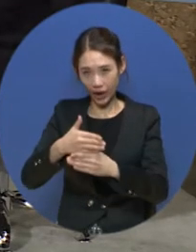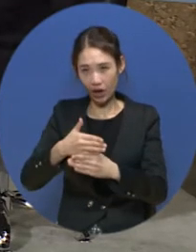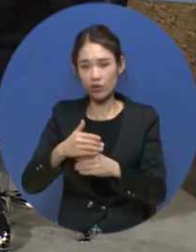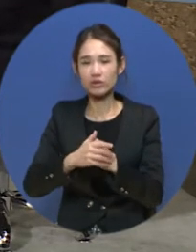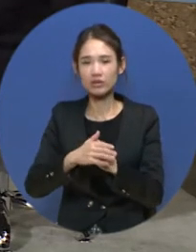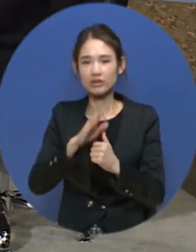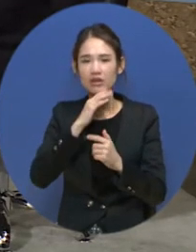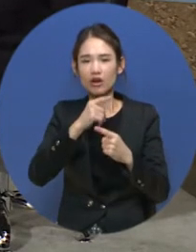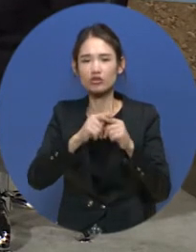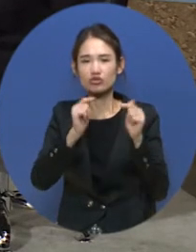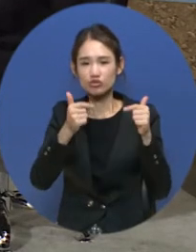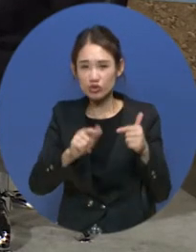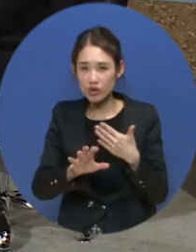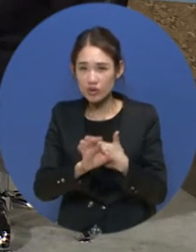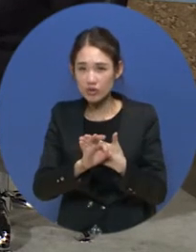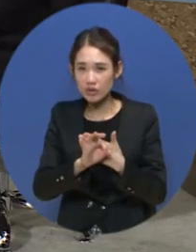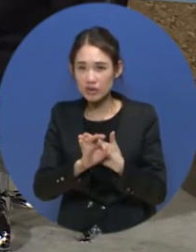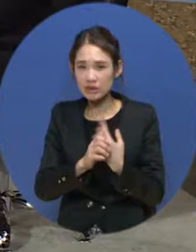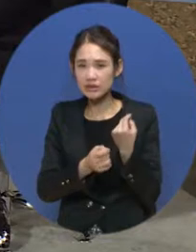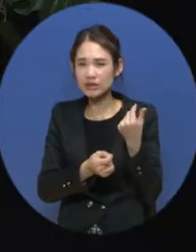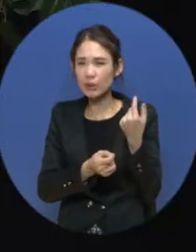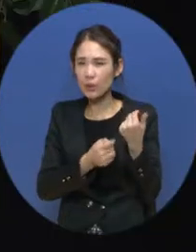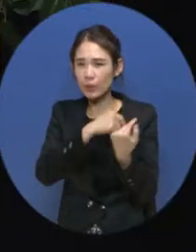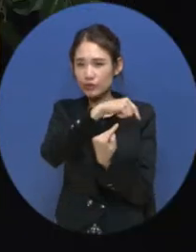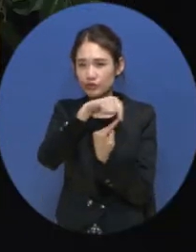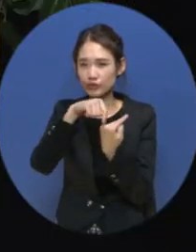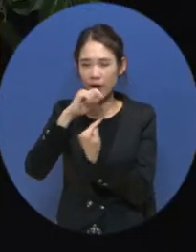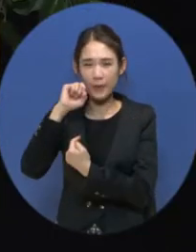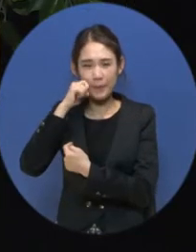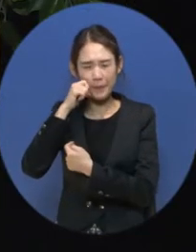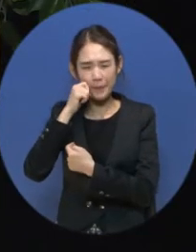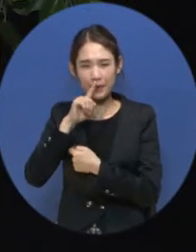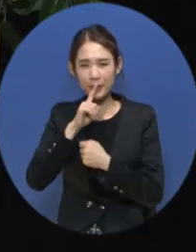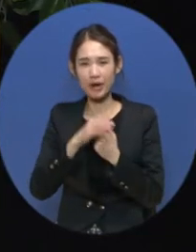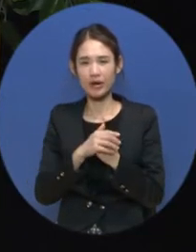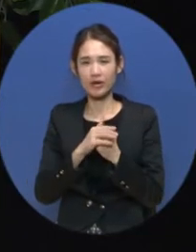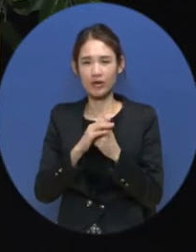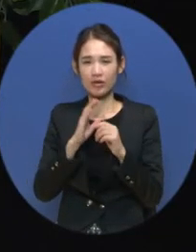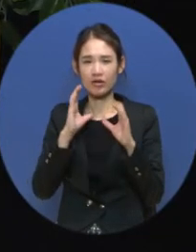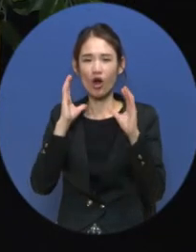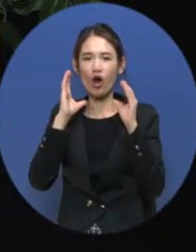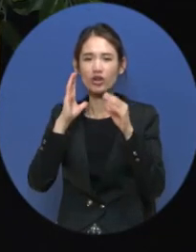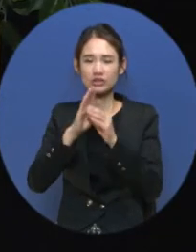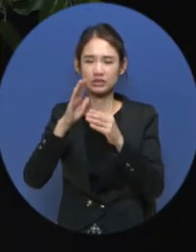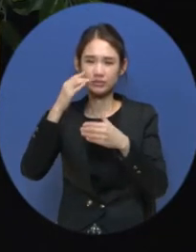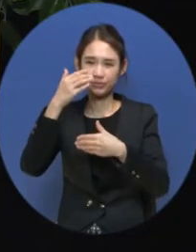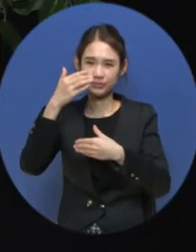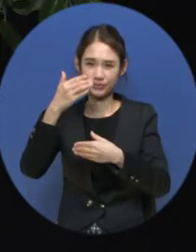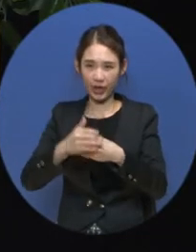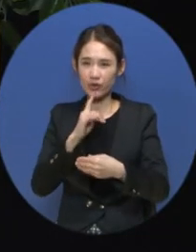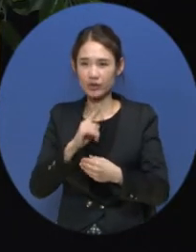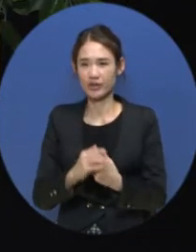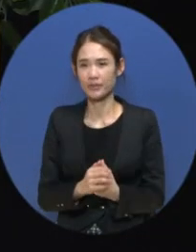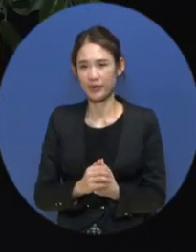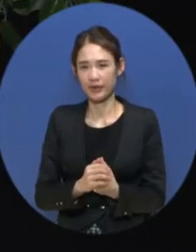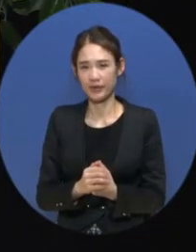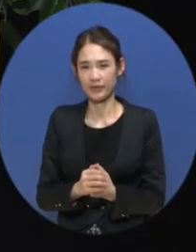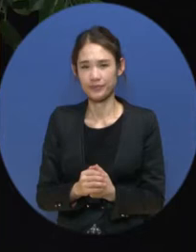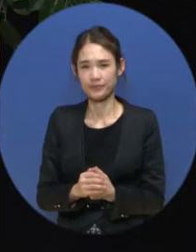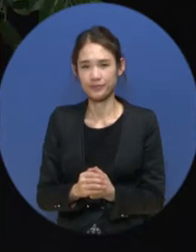당연히 줄어들면 이렇게 소규모 운영난이 있는 어린이집이 폐원하기 마련이죠.